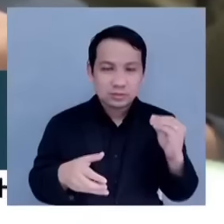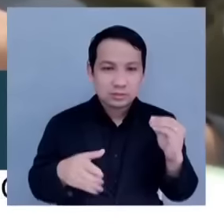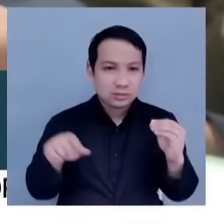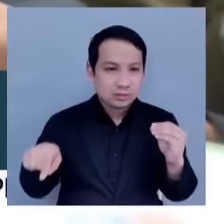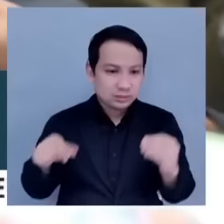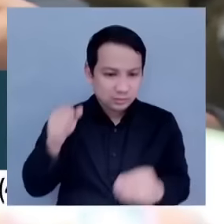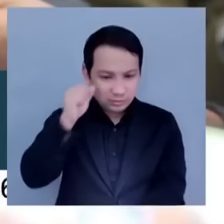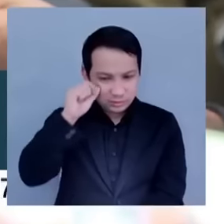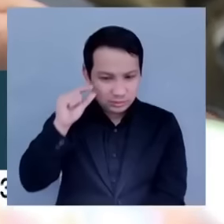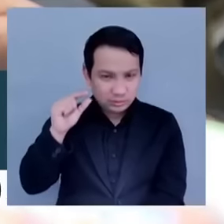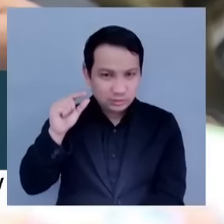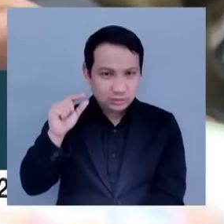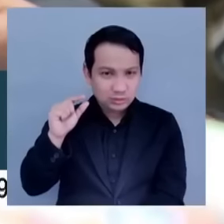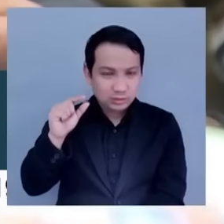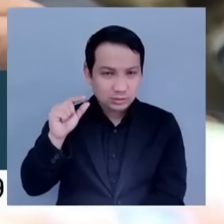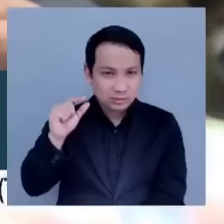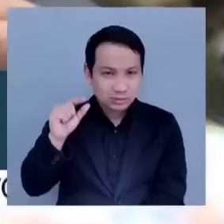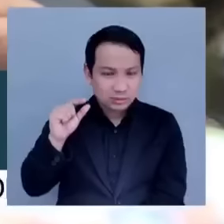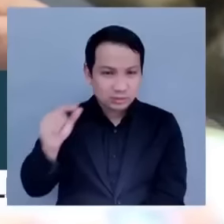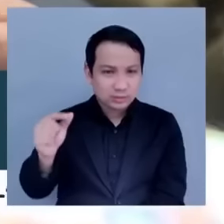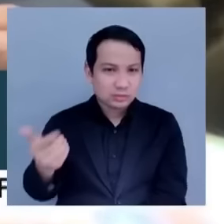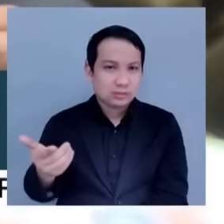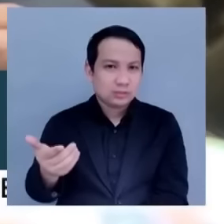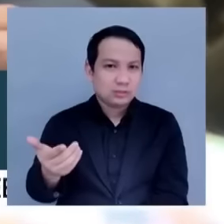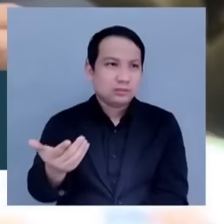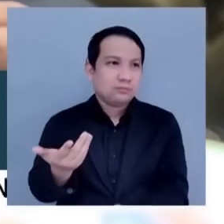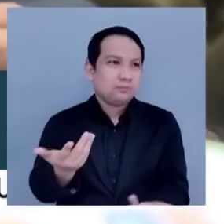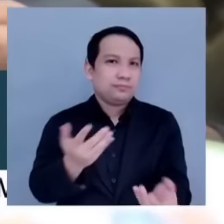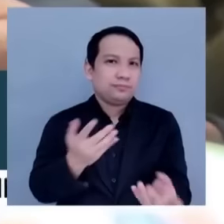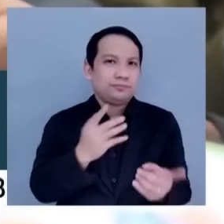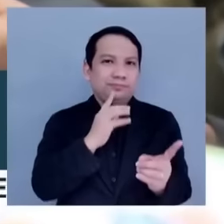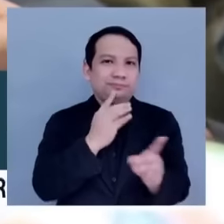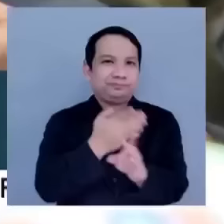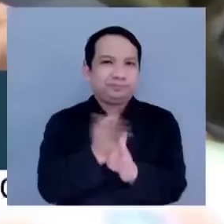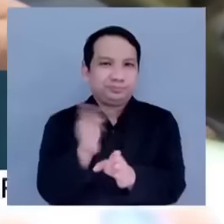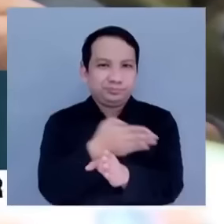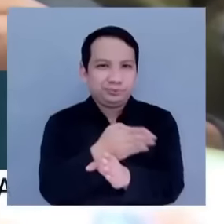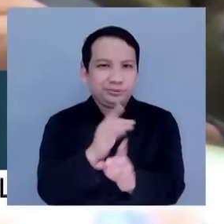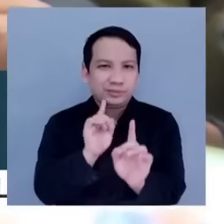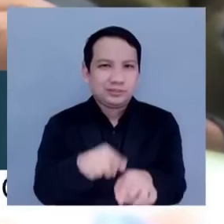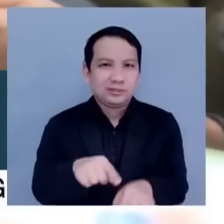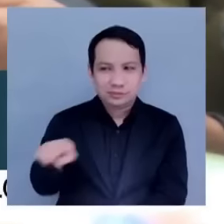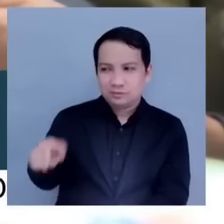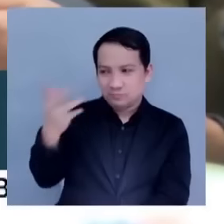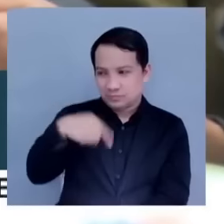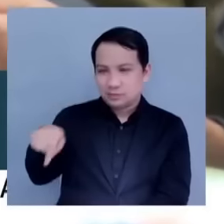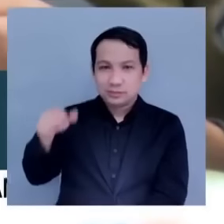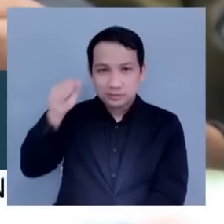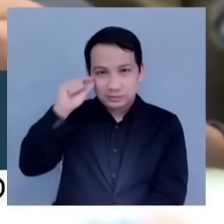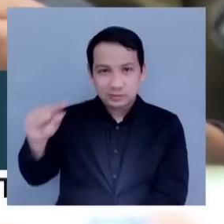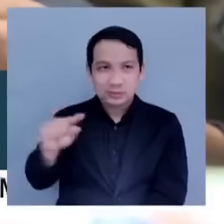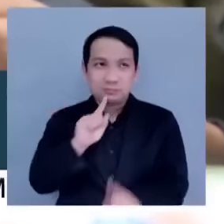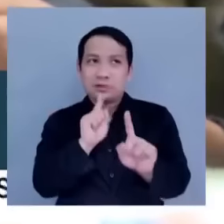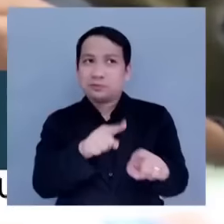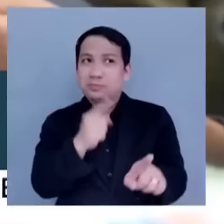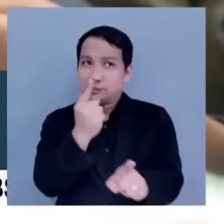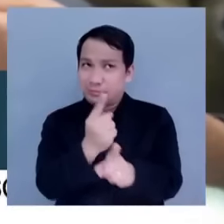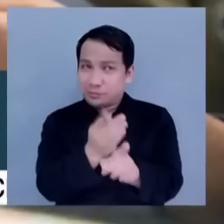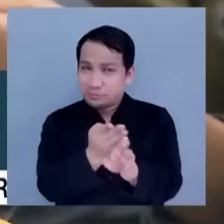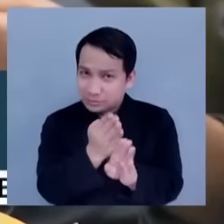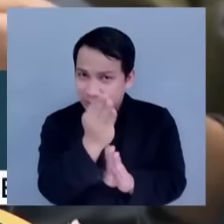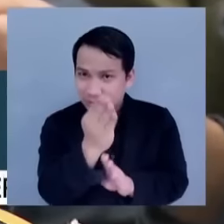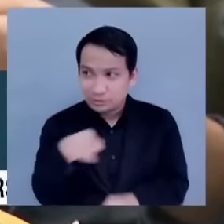Ong, very evasive makasagot. Sana naman mabuti-buti ang sagot ni Alice Goh as compared dun sa